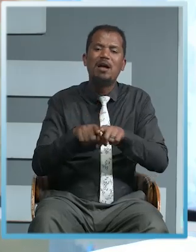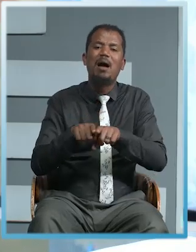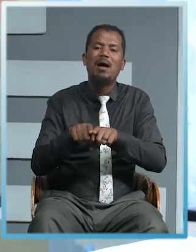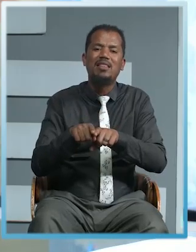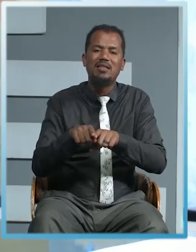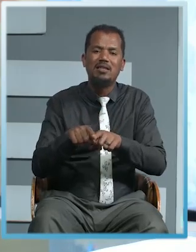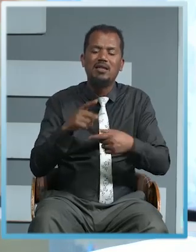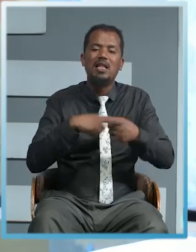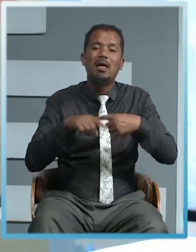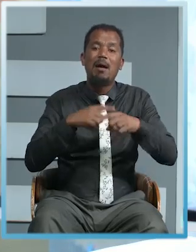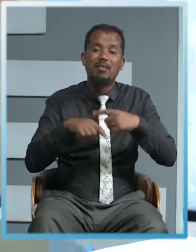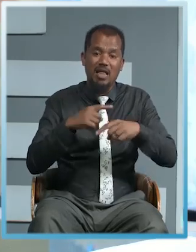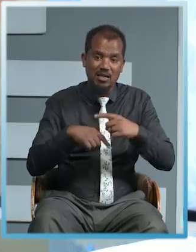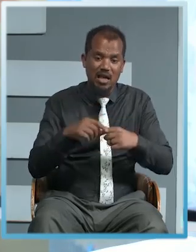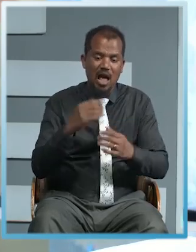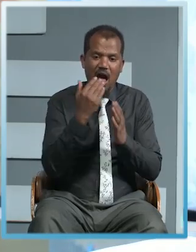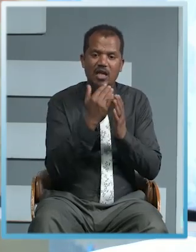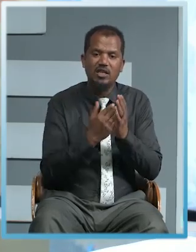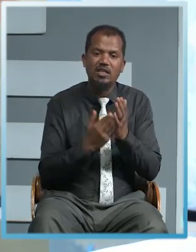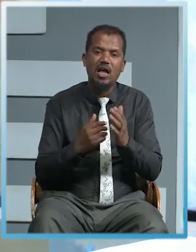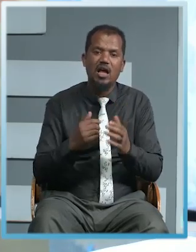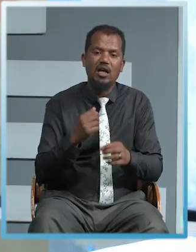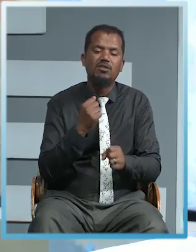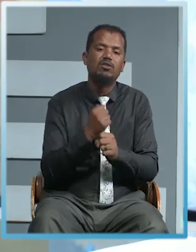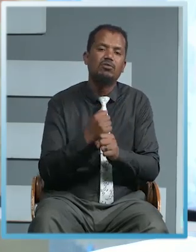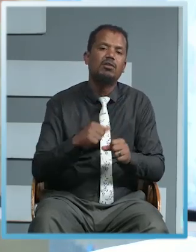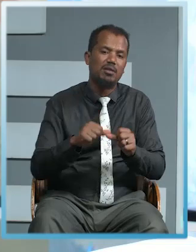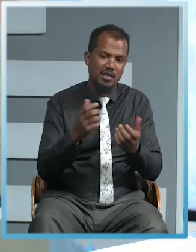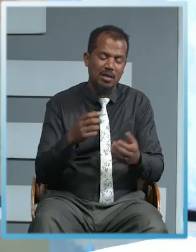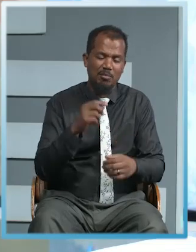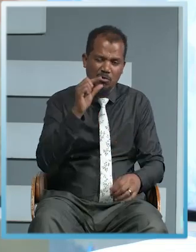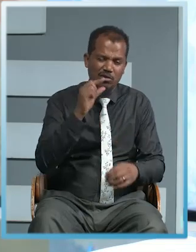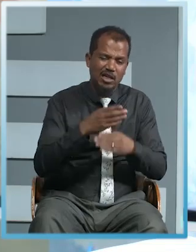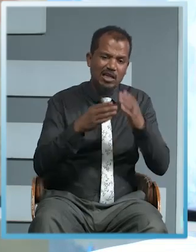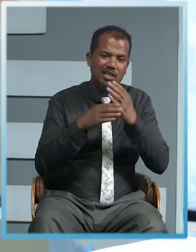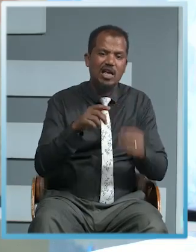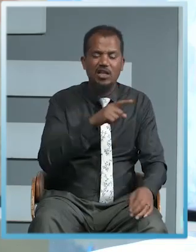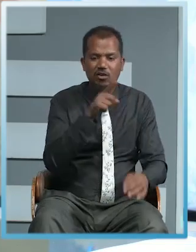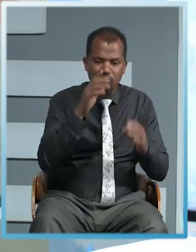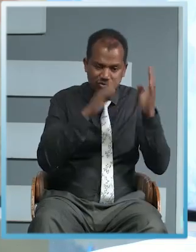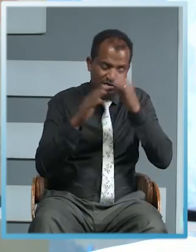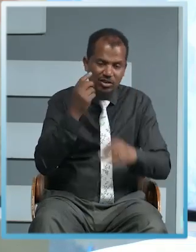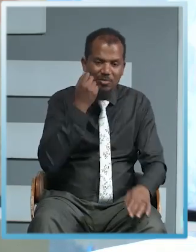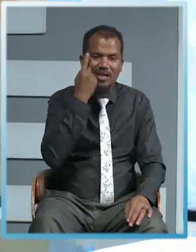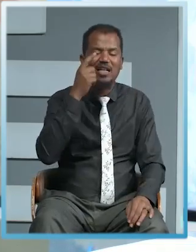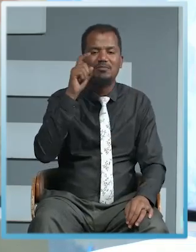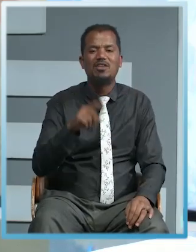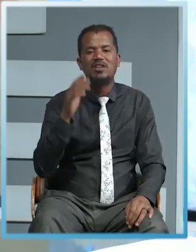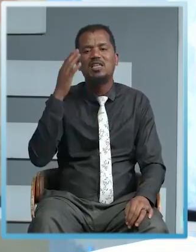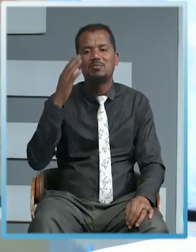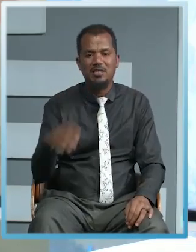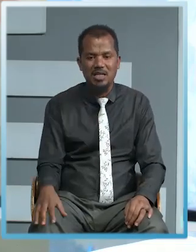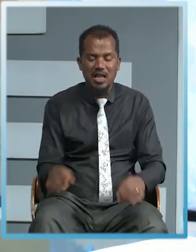مقبات لامامتات أجندة كرز الله مسرات ميدوسنا بتوسنا درجة ينصون متجر مرات مياس فلقي مثلاً